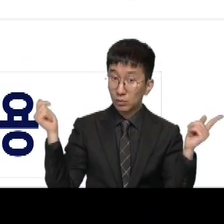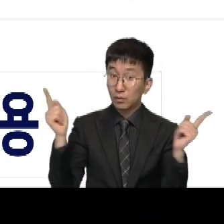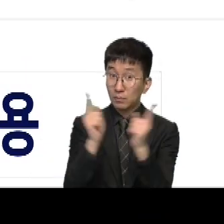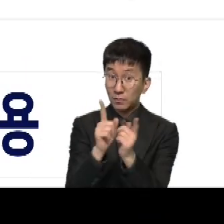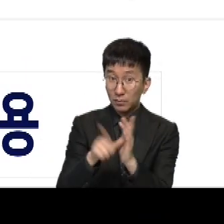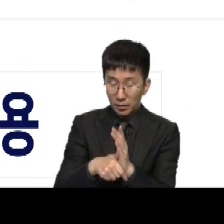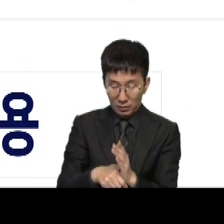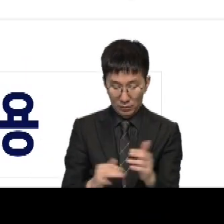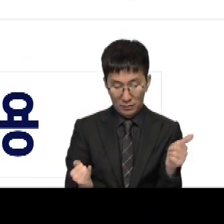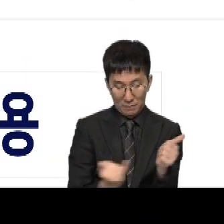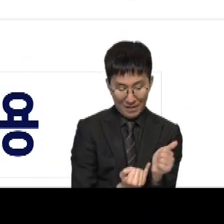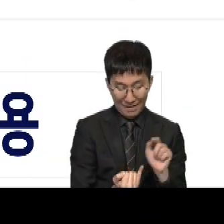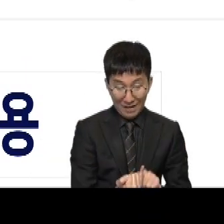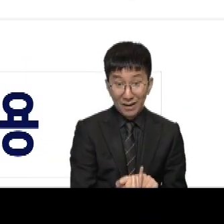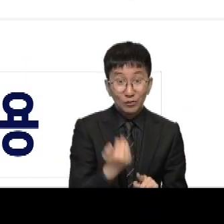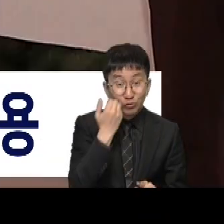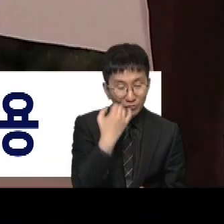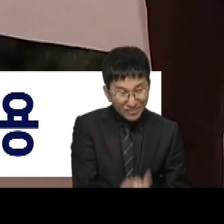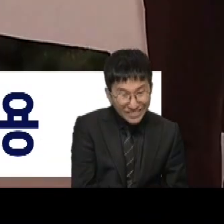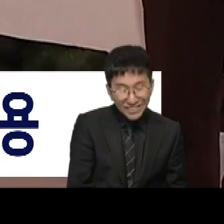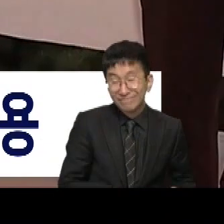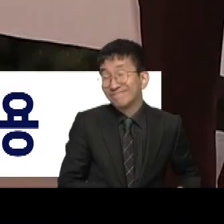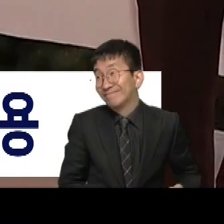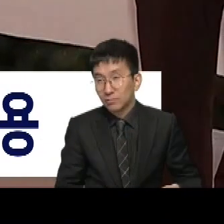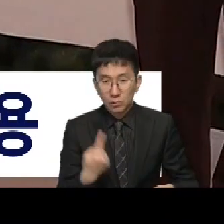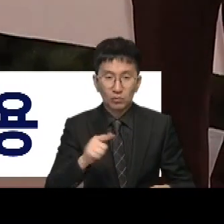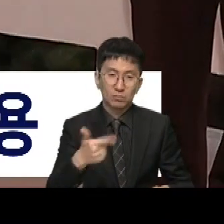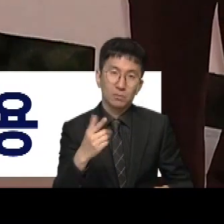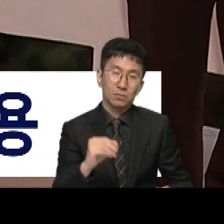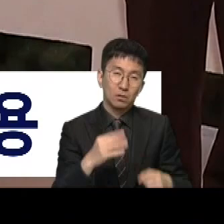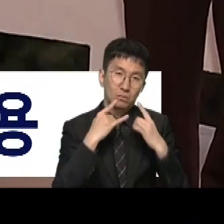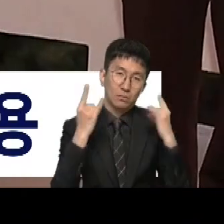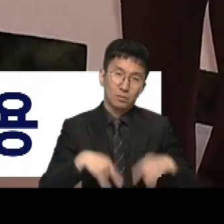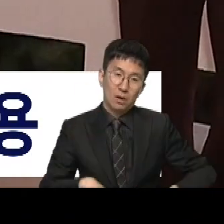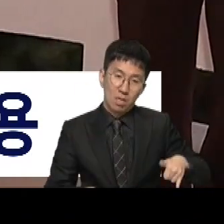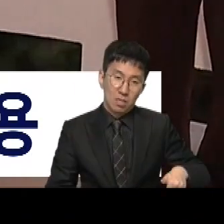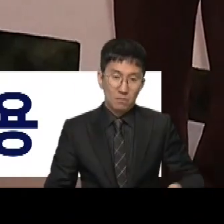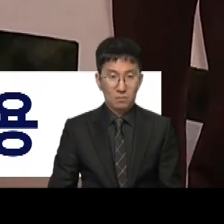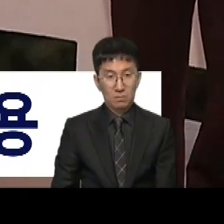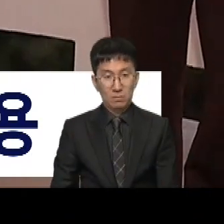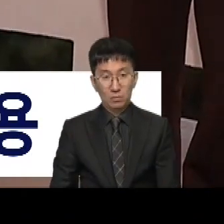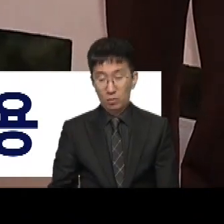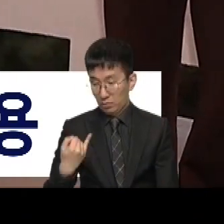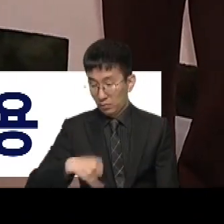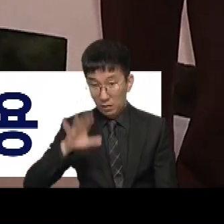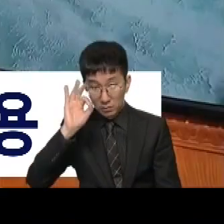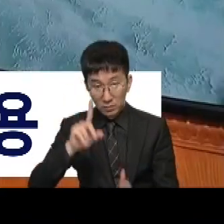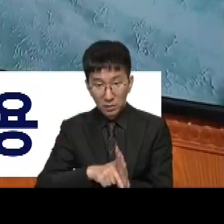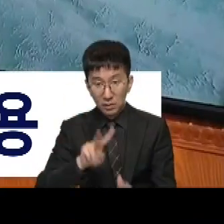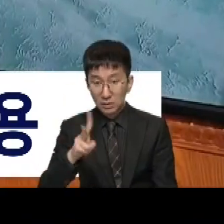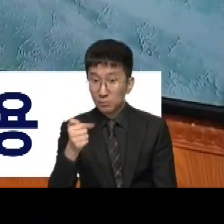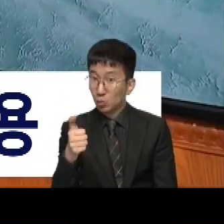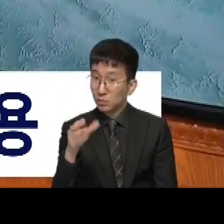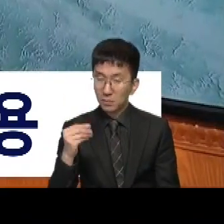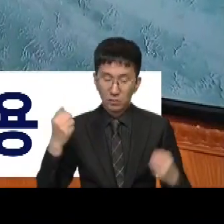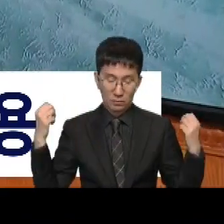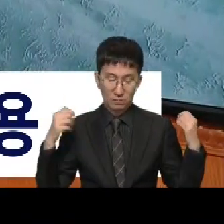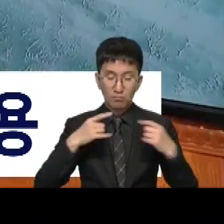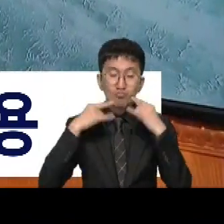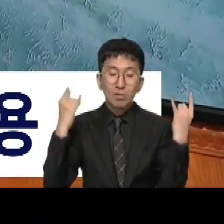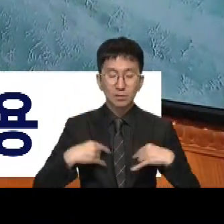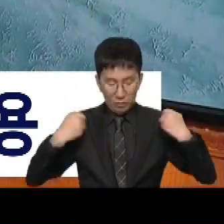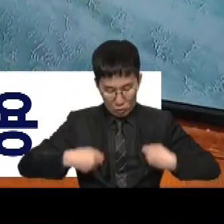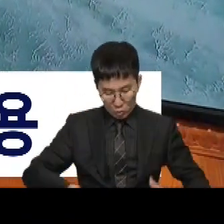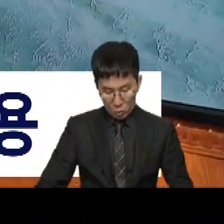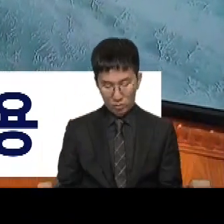원에 육박하는 프랑스 핸드백을 들었고 딸 주애는 미사일 발사를 참관하면서 250만 원짜리 프랑스